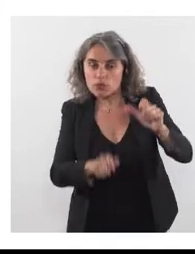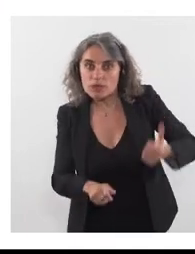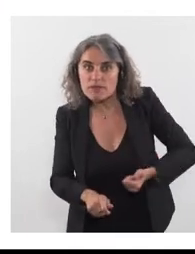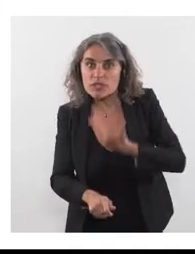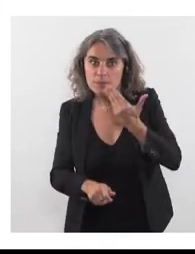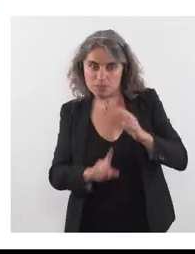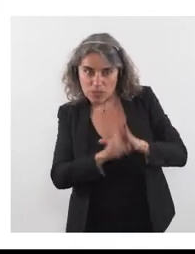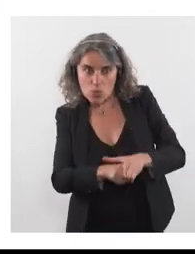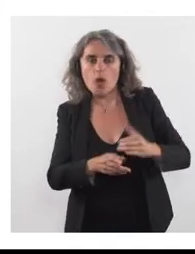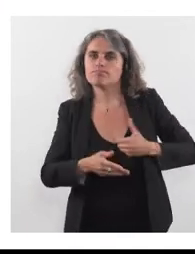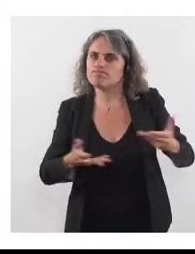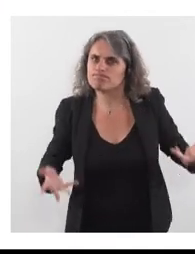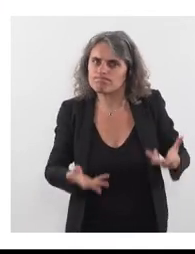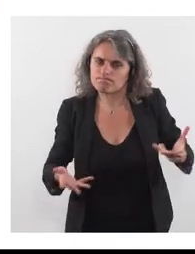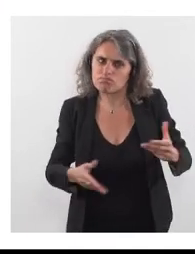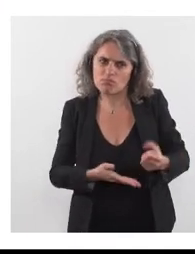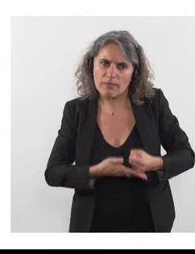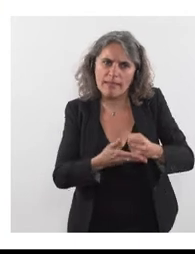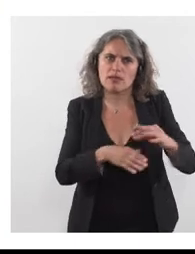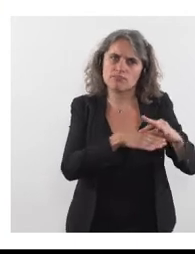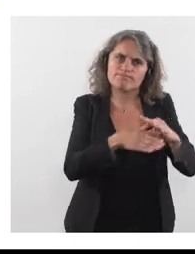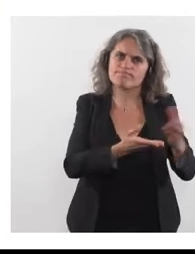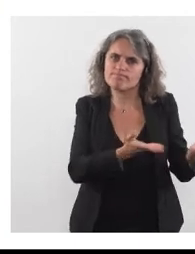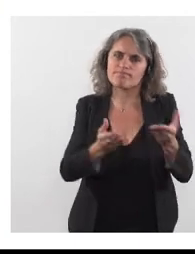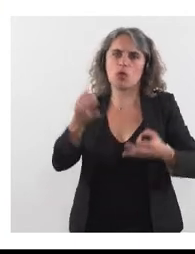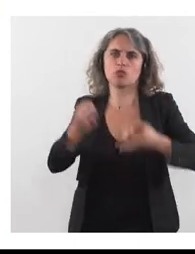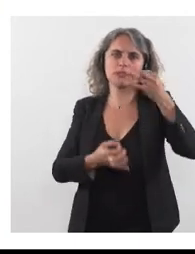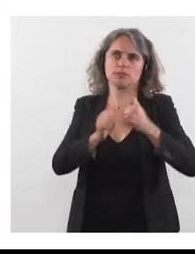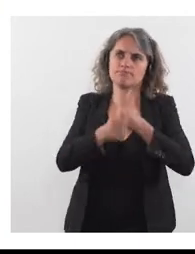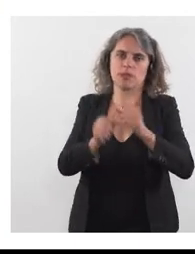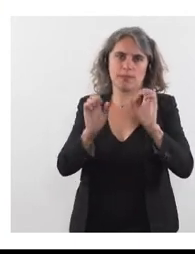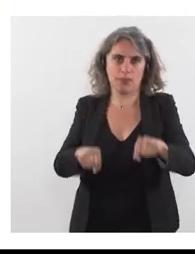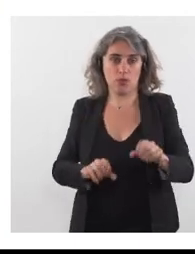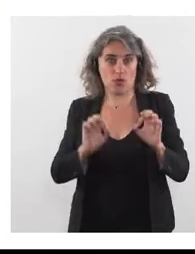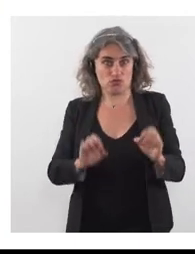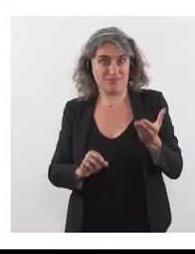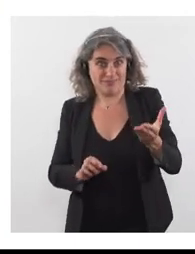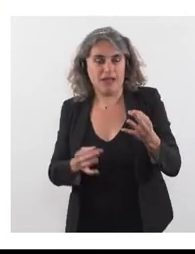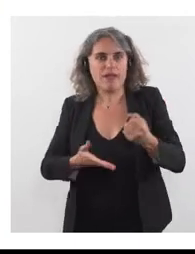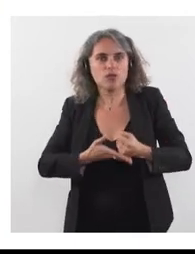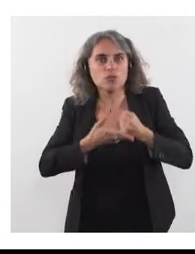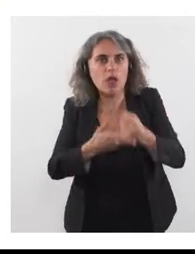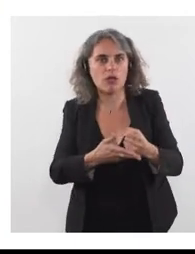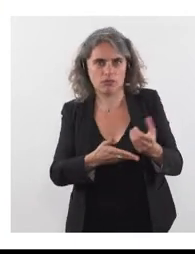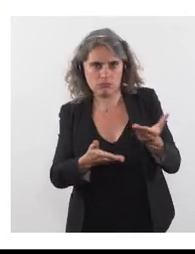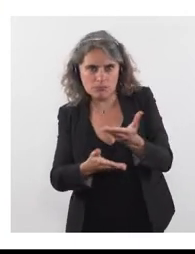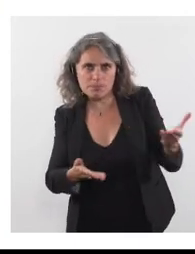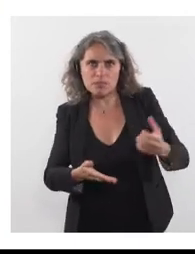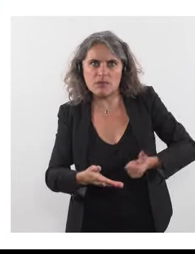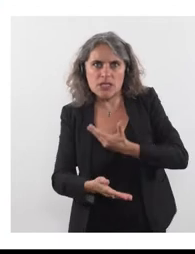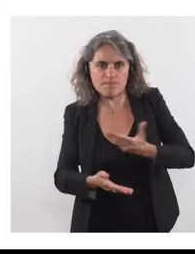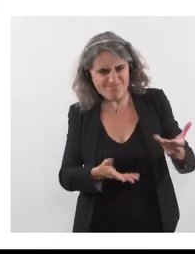victimes de discrimination en justice. Et c'est véritablement par rapport à ce soutien des victimes en